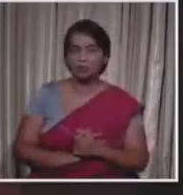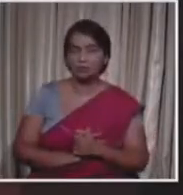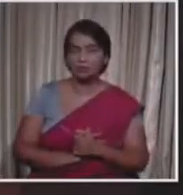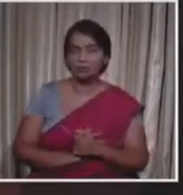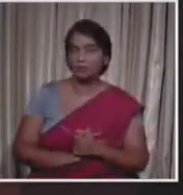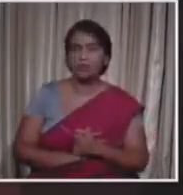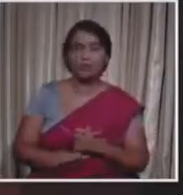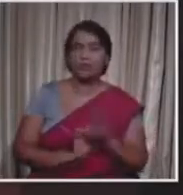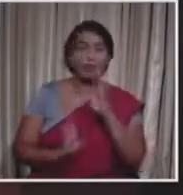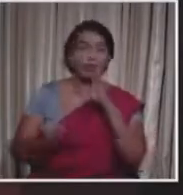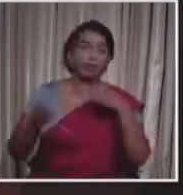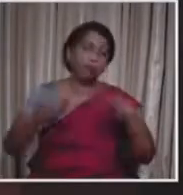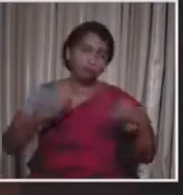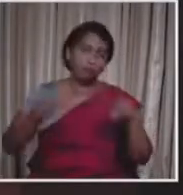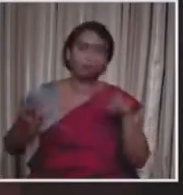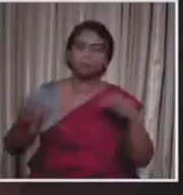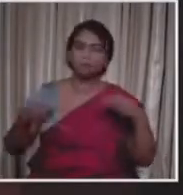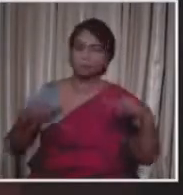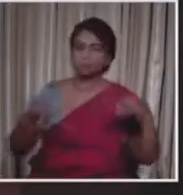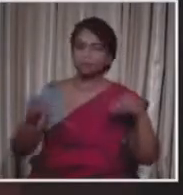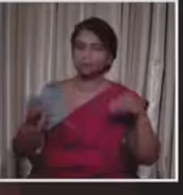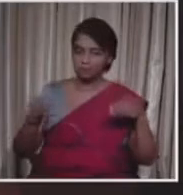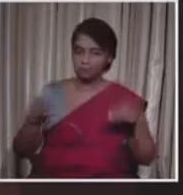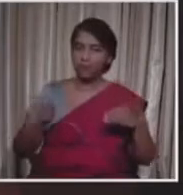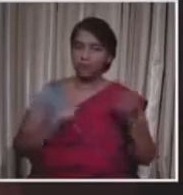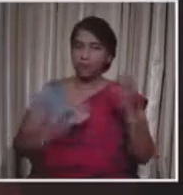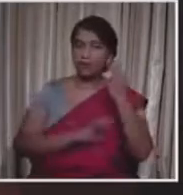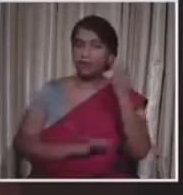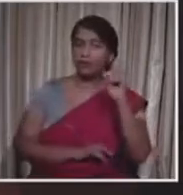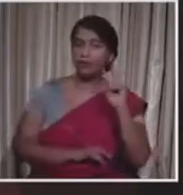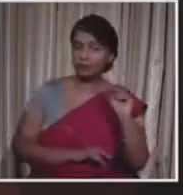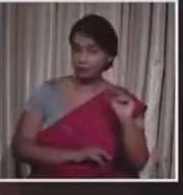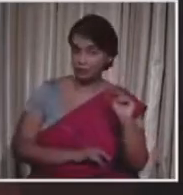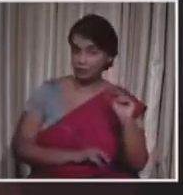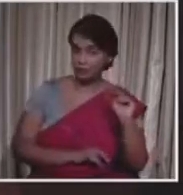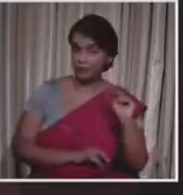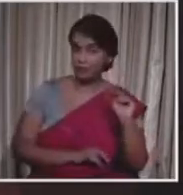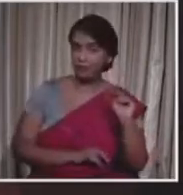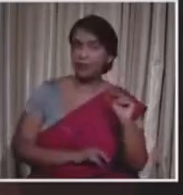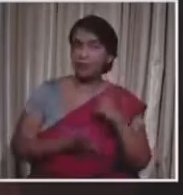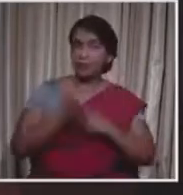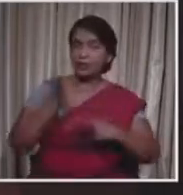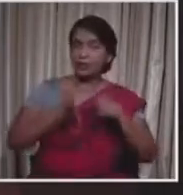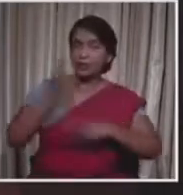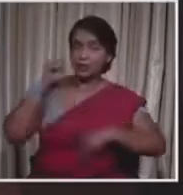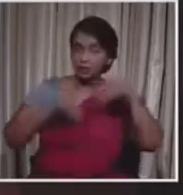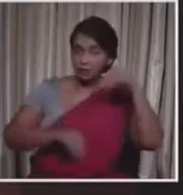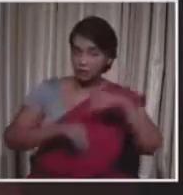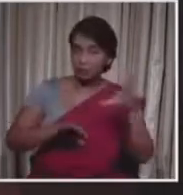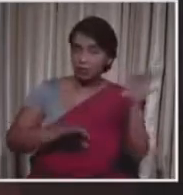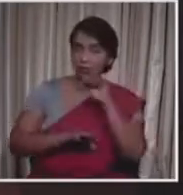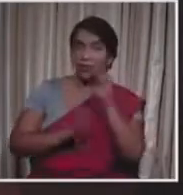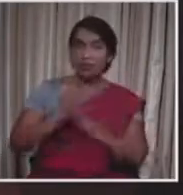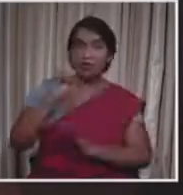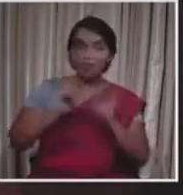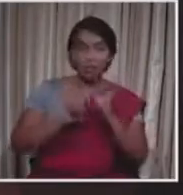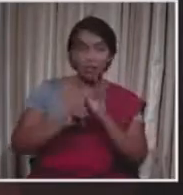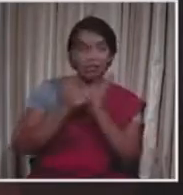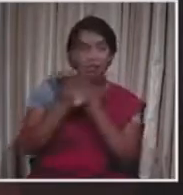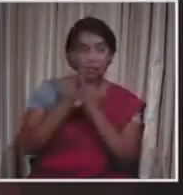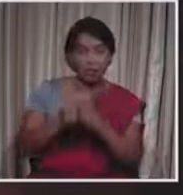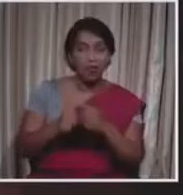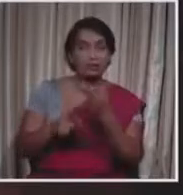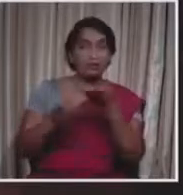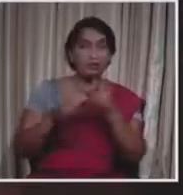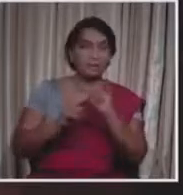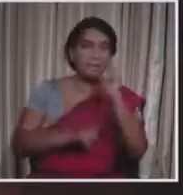නෑ නම්‍යශීලී වෙලා එදා 2020 මහමැතිවරණෙන් පත්තුණු මන්ත්‍රී සංඛ්‍යාවයි මේ සභාවේ